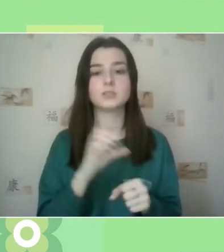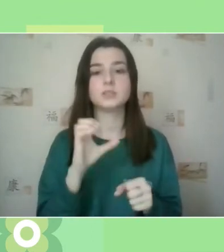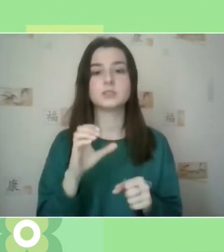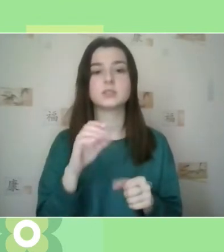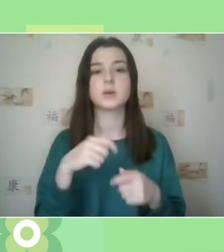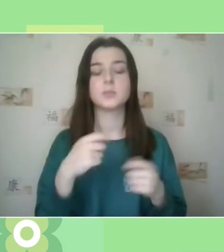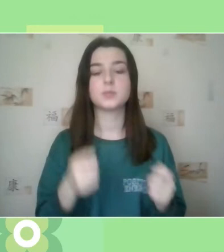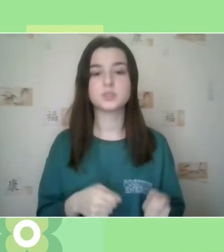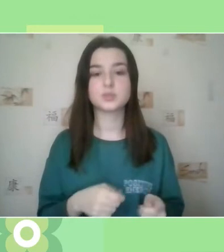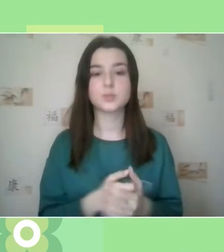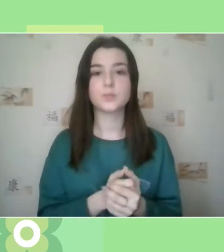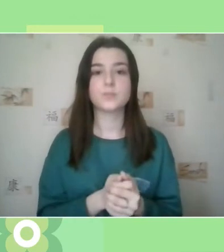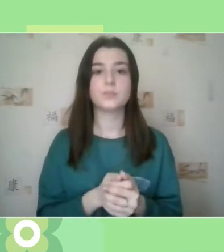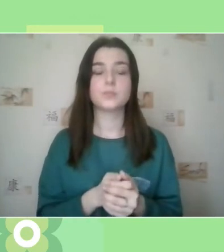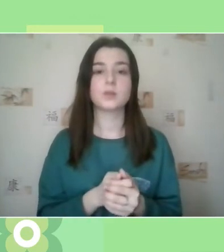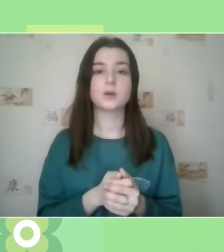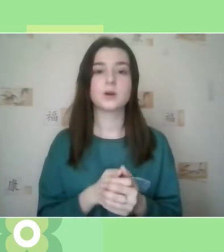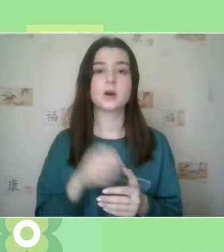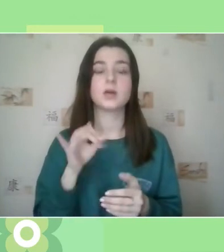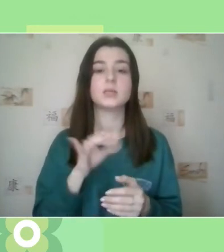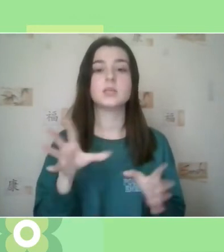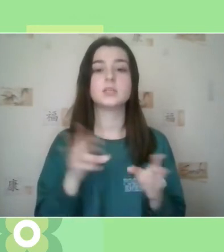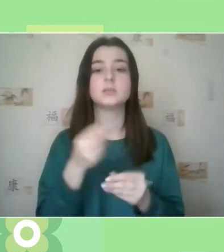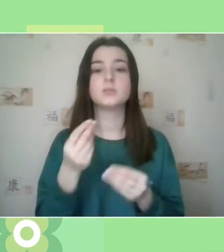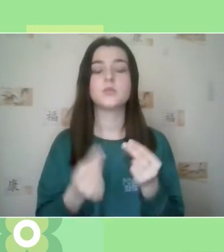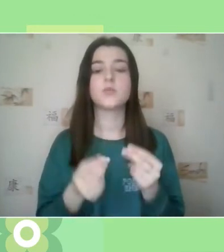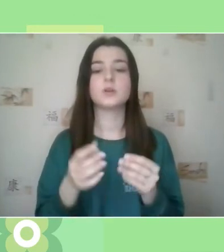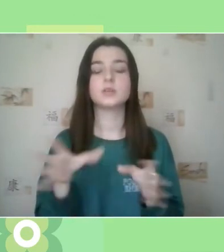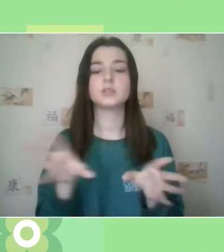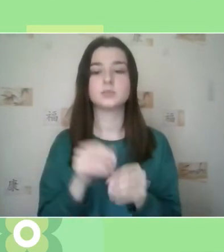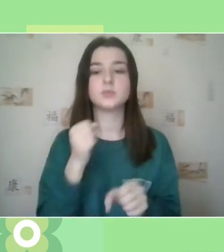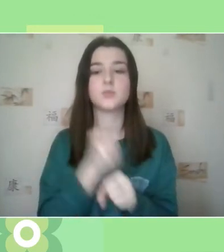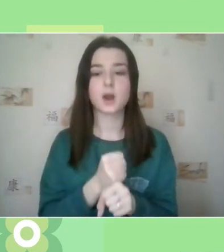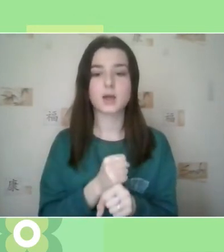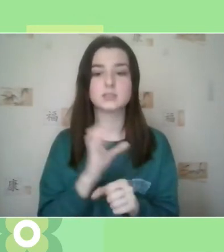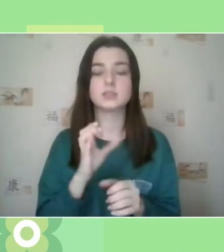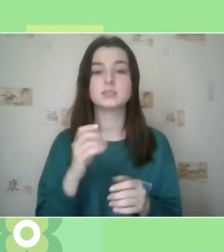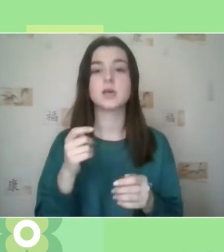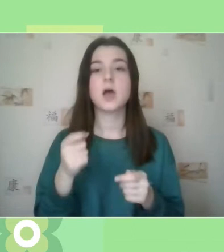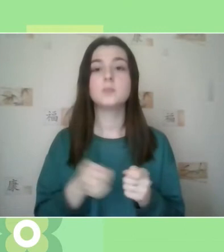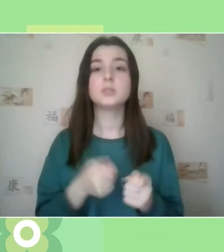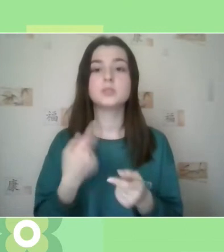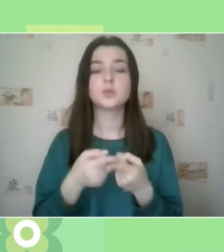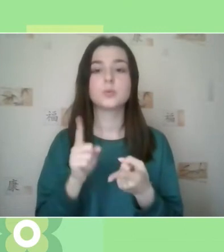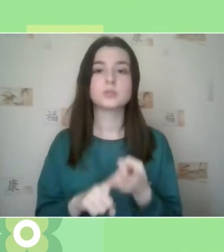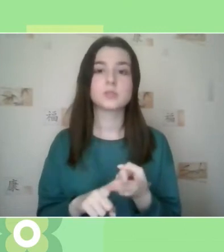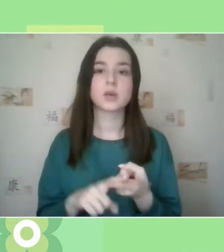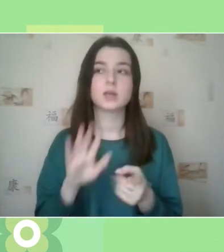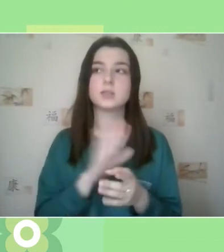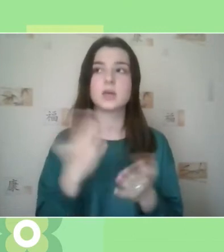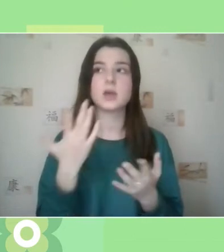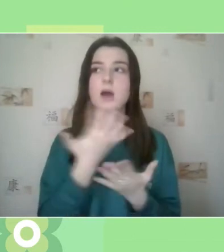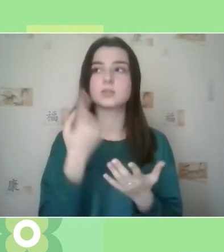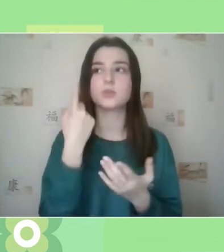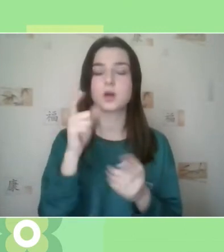з різним. Тому що в співпраці з бізнесом ви повинні розуміти, це вже не конкретна людина, яка робить благодійність